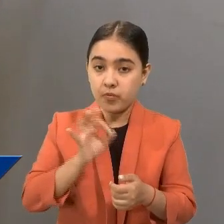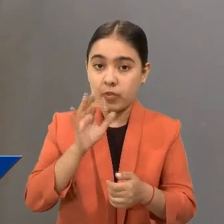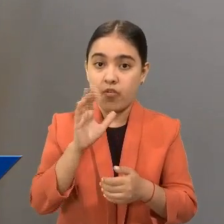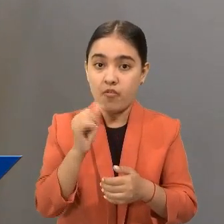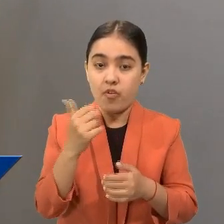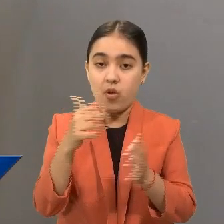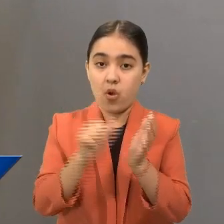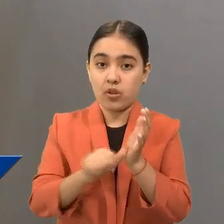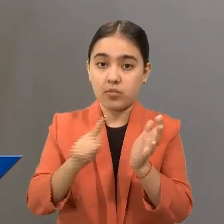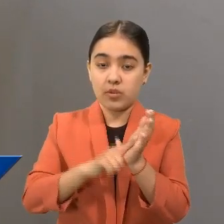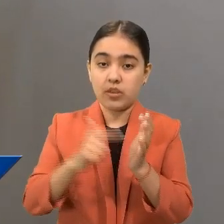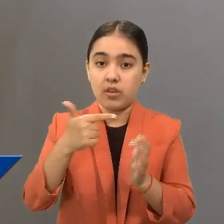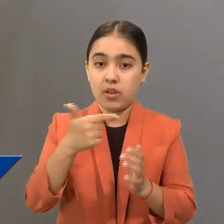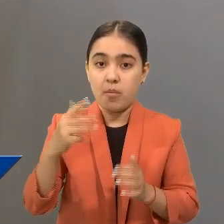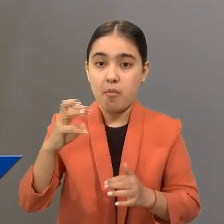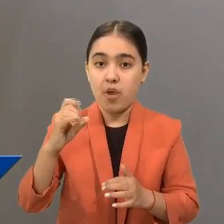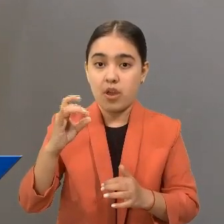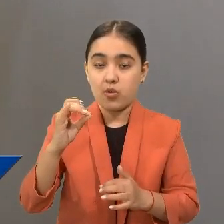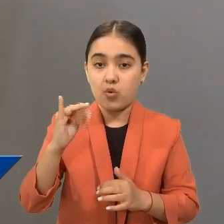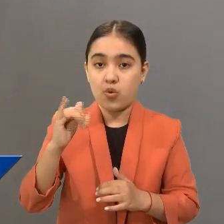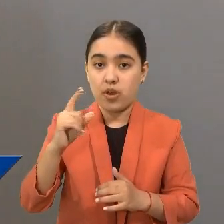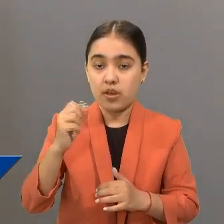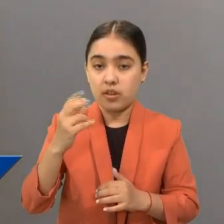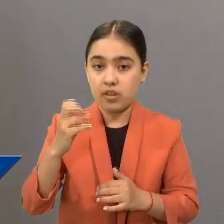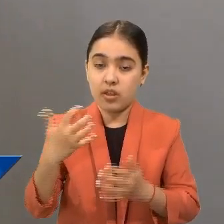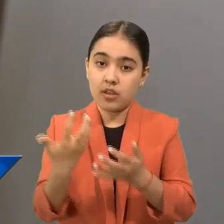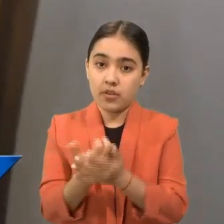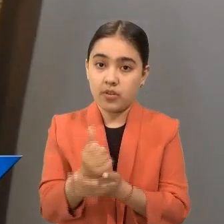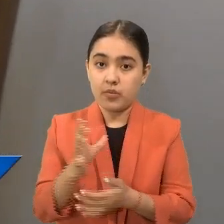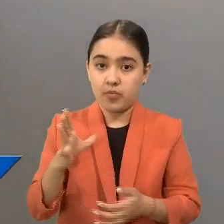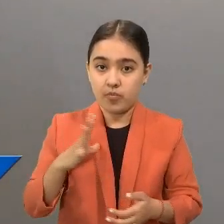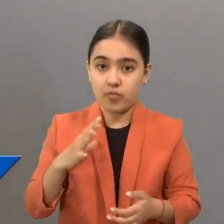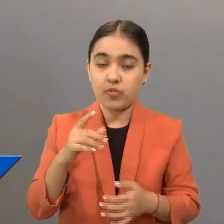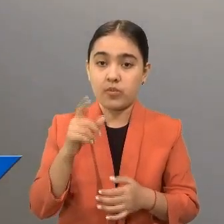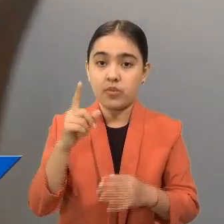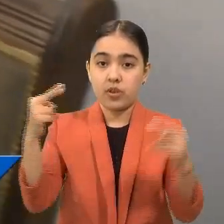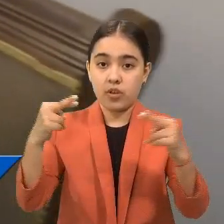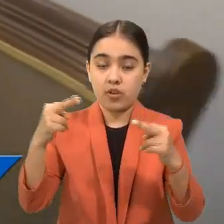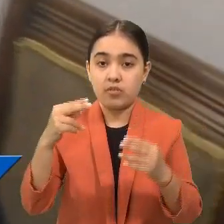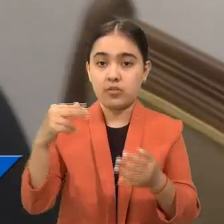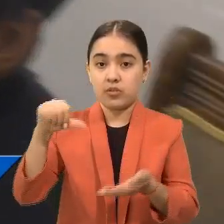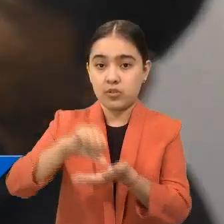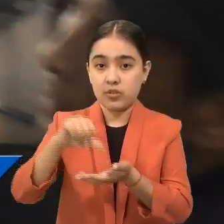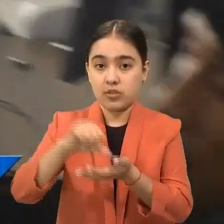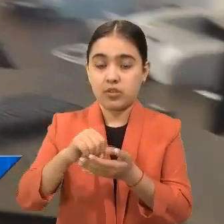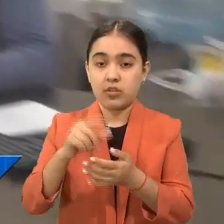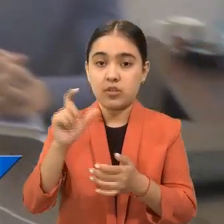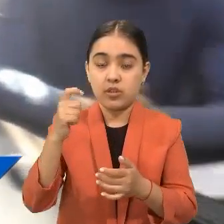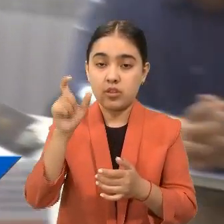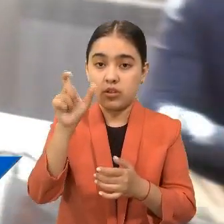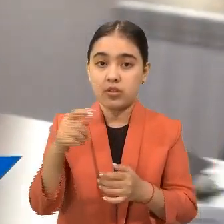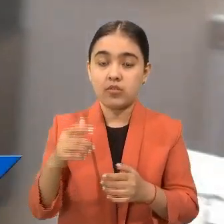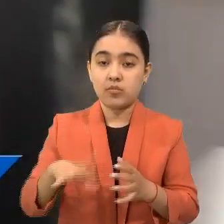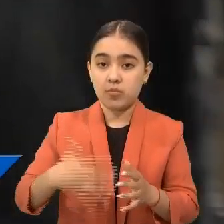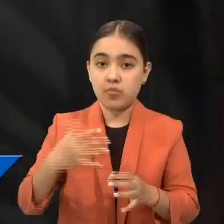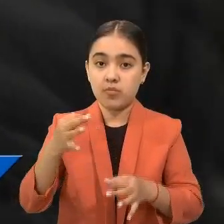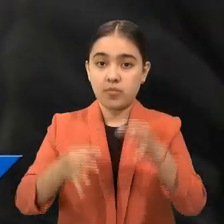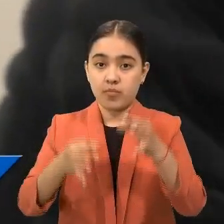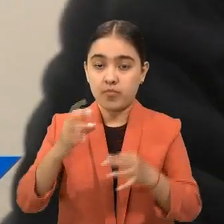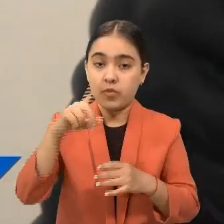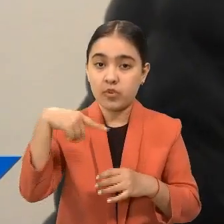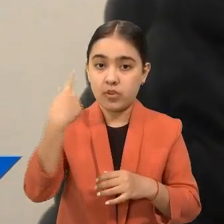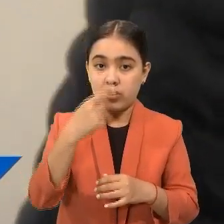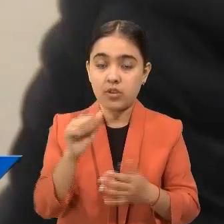va 67 gram marixuana gohandlik moddasi borligi aniqlanib, xolislari ishtirokida xonadon egasi muqaddam sudlangan fuqaroga